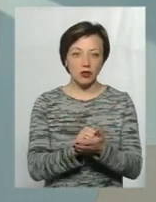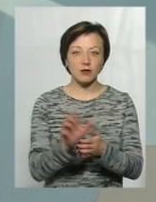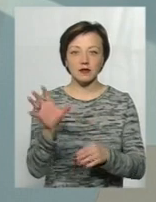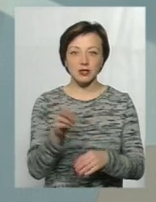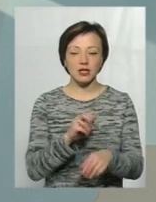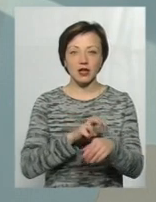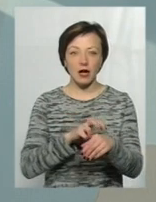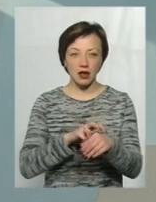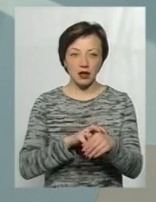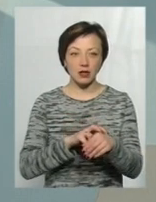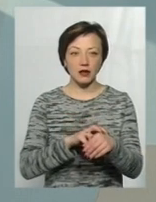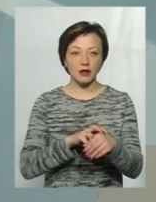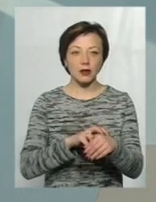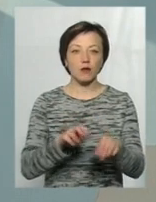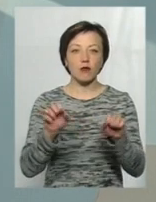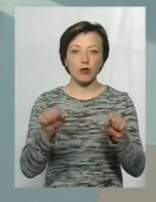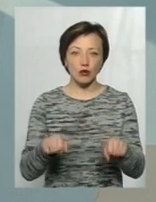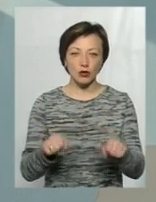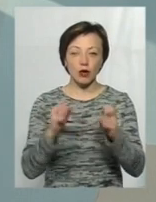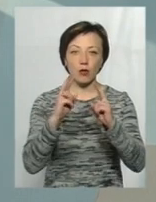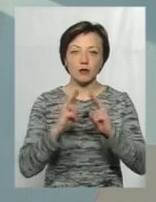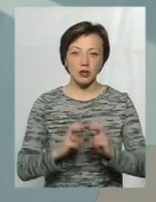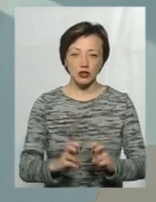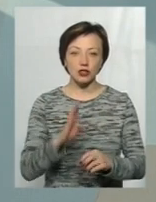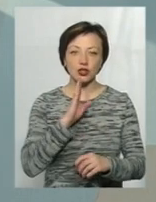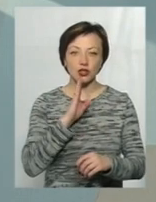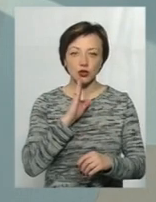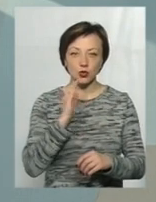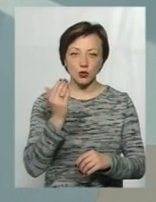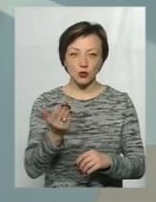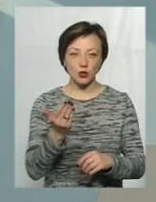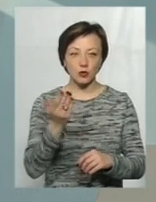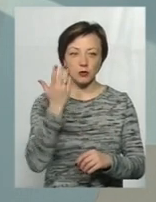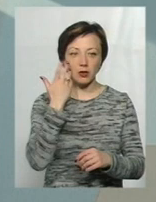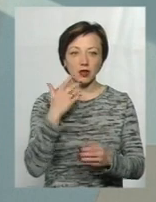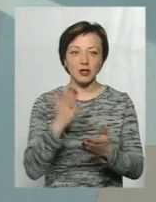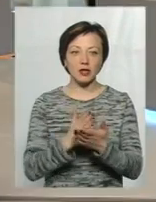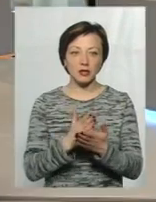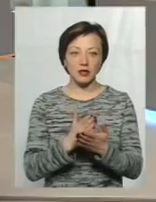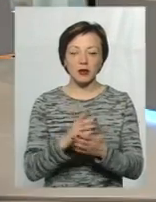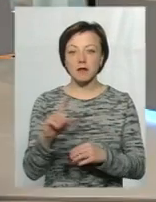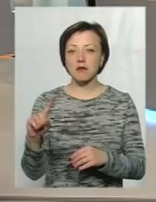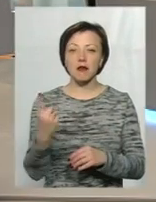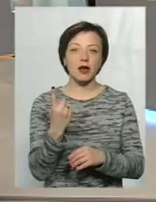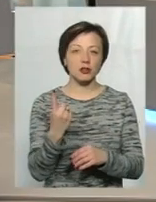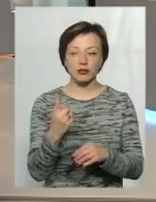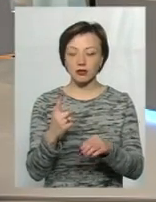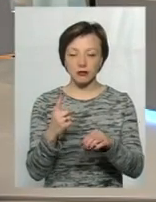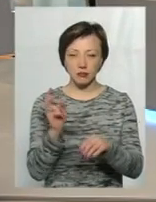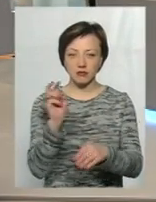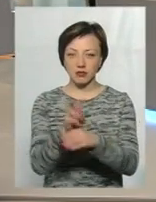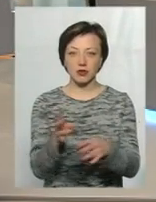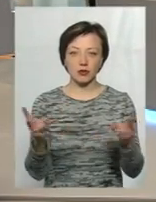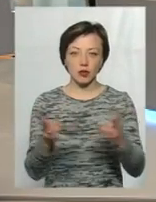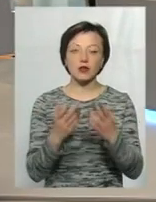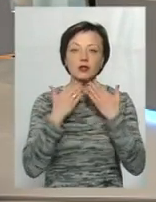лікарі, в принципі, можуть обстежити жінку при наявності проблем. Перша інстанція, куди